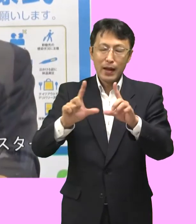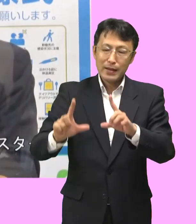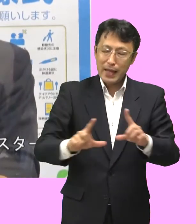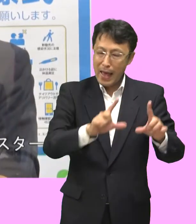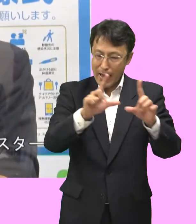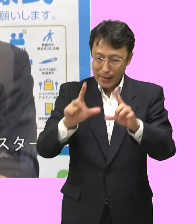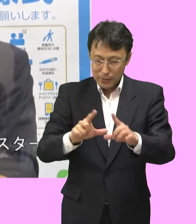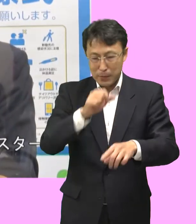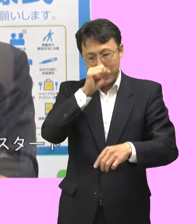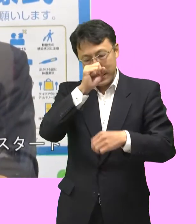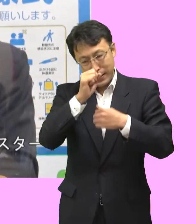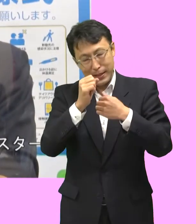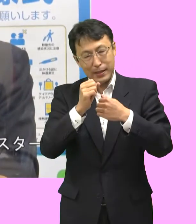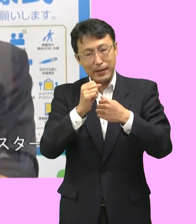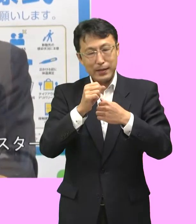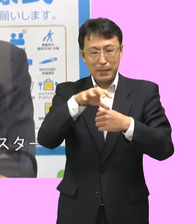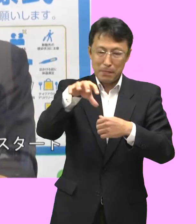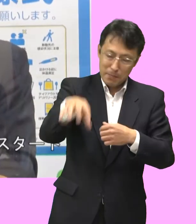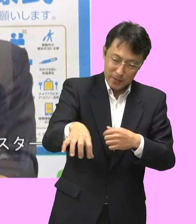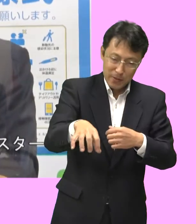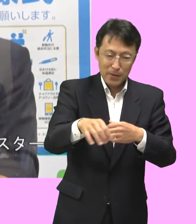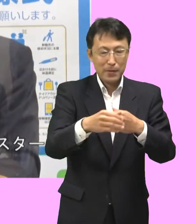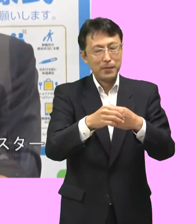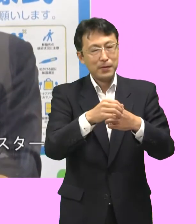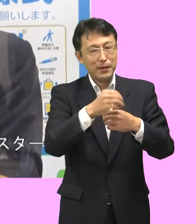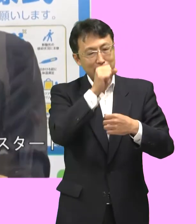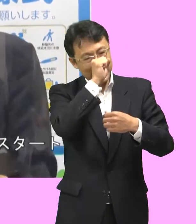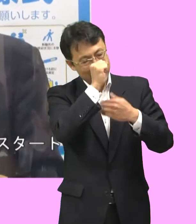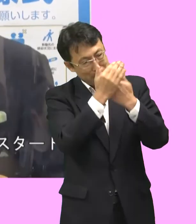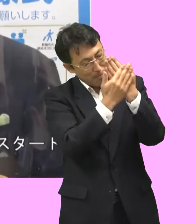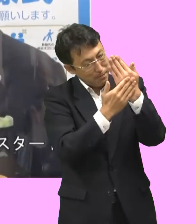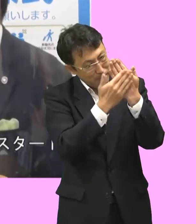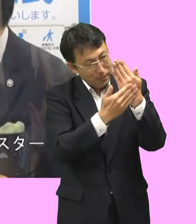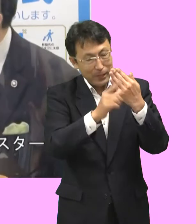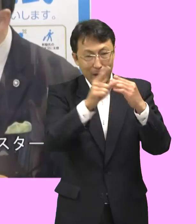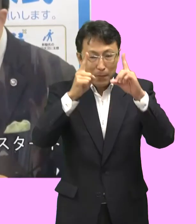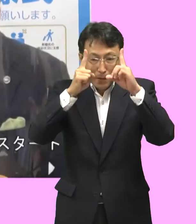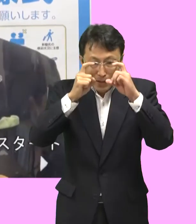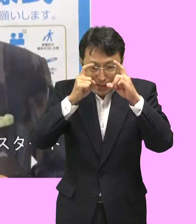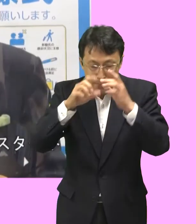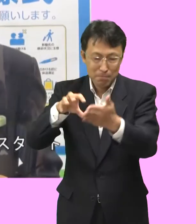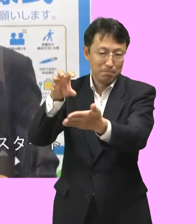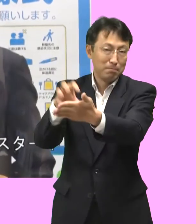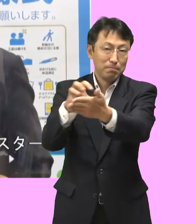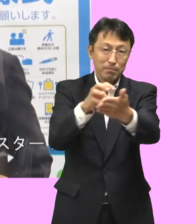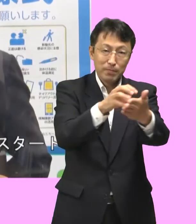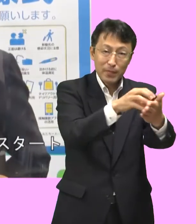して、ハッシュタグ福島デイズというのを、